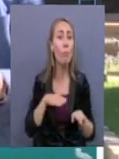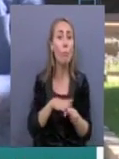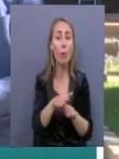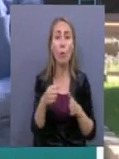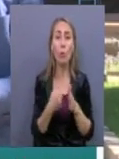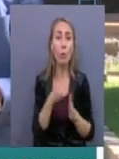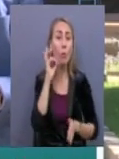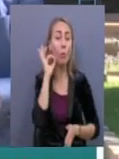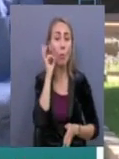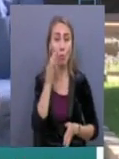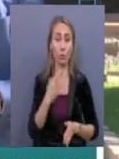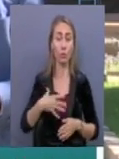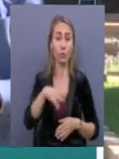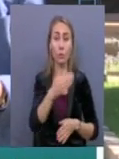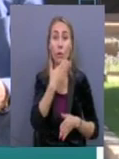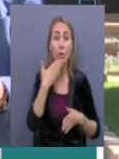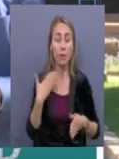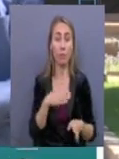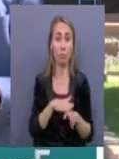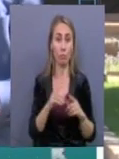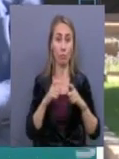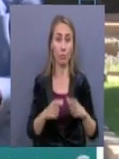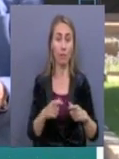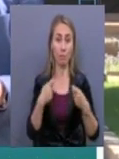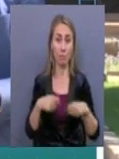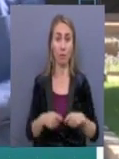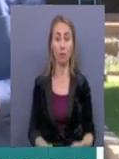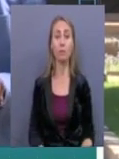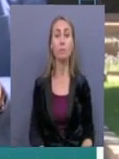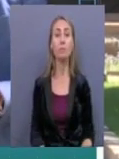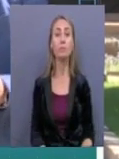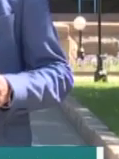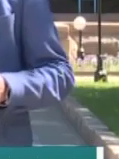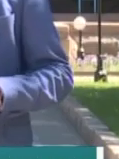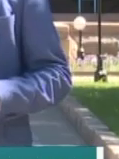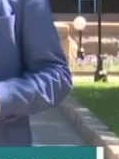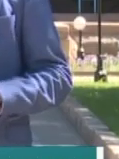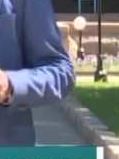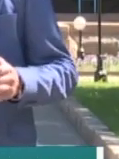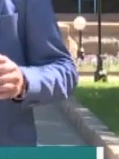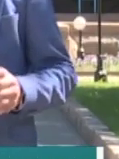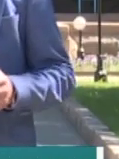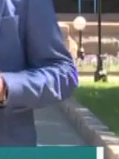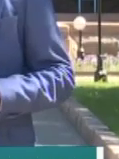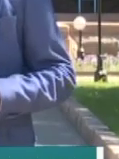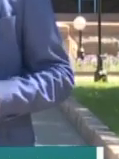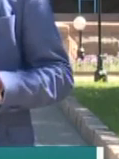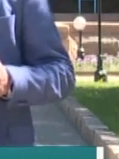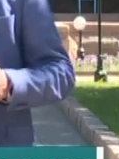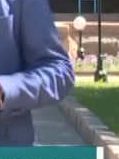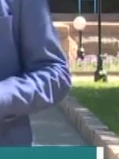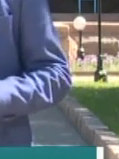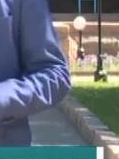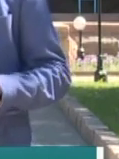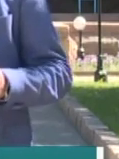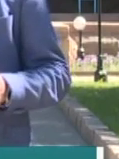ел өңірлерінен Бурабай өңіріне қызығушылық артып отыр. Мысалы, Батыс Қазақстанның Ақтөбе, Атырау қалаларынан Ақмола облысына ұшып келетін